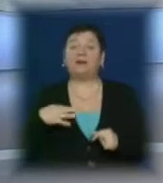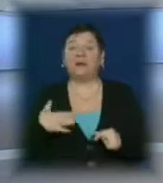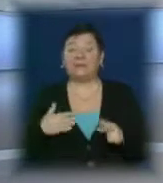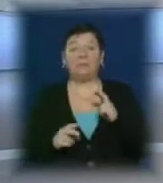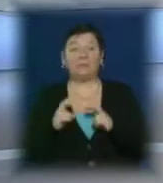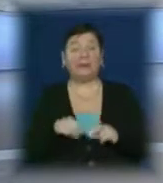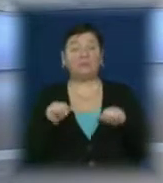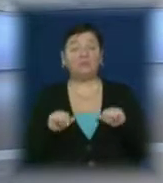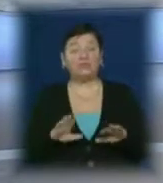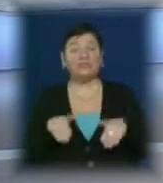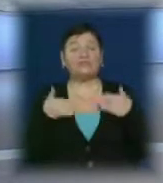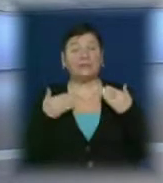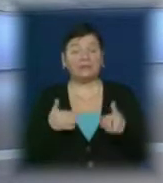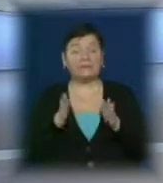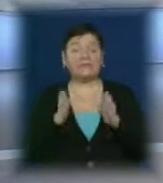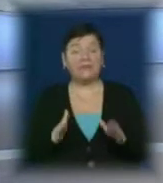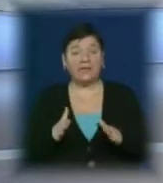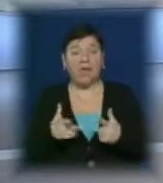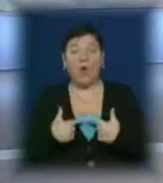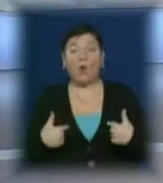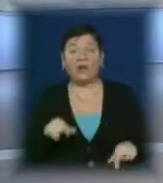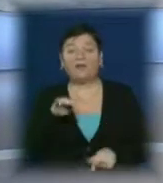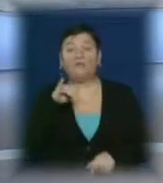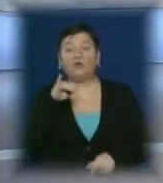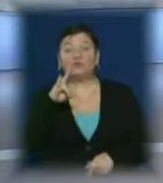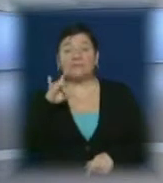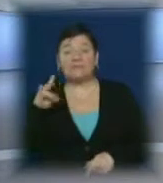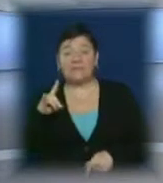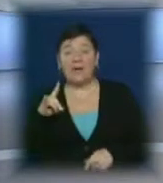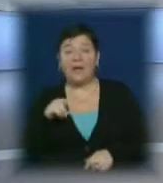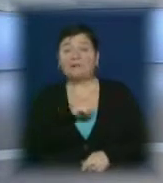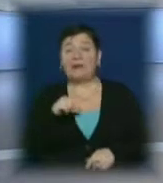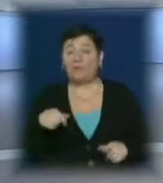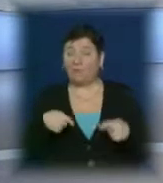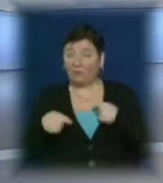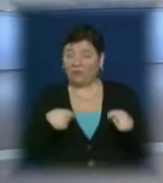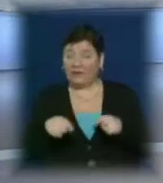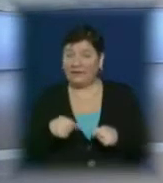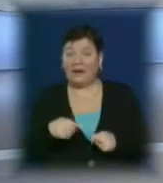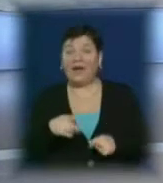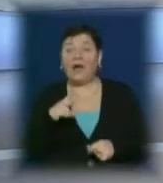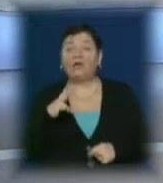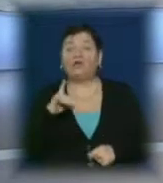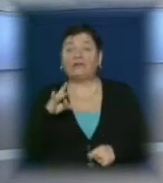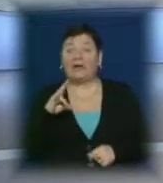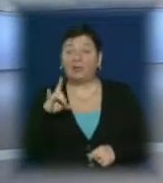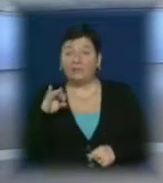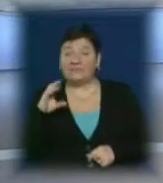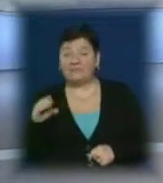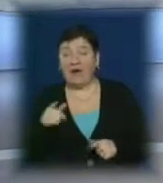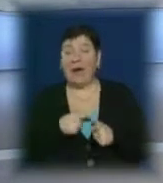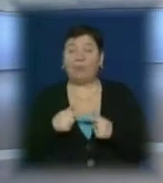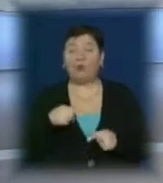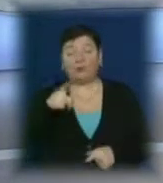підприємця, можна буде звертатись не тільки до органів юстиції, а й до органів місцевого самоврядування, нотаріусів або інших